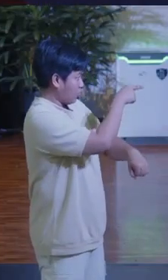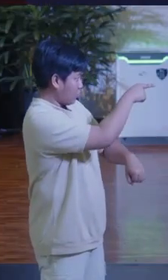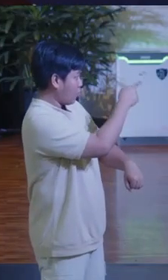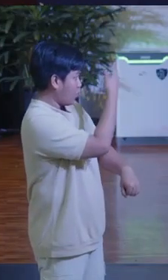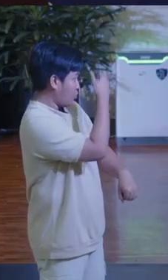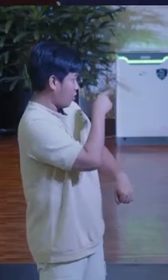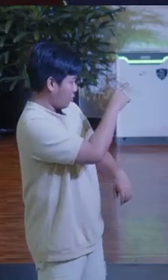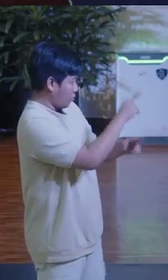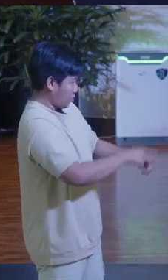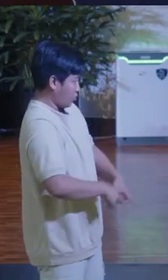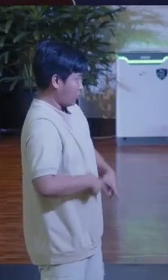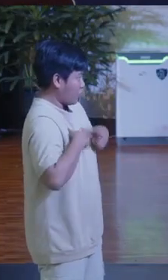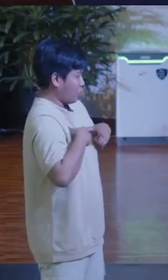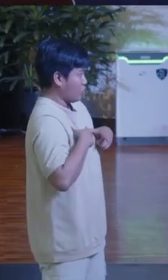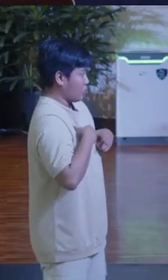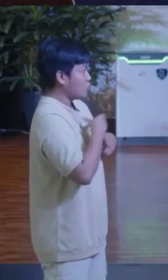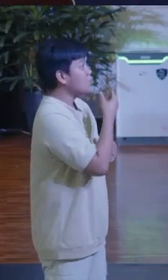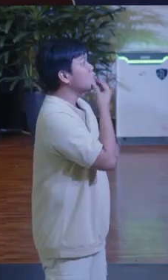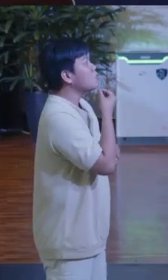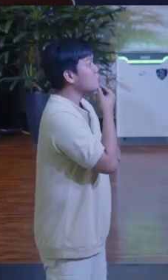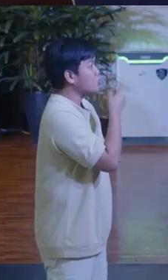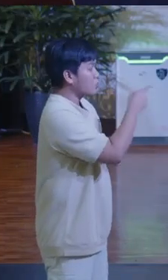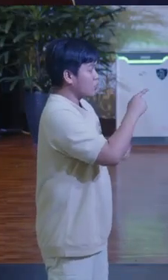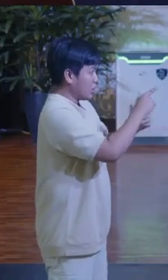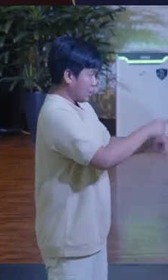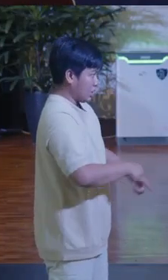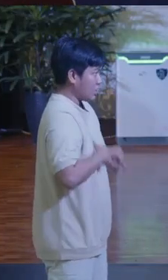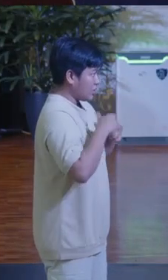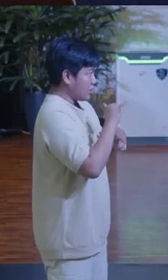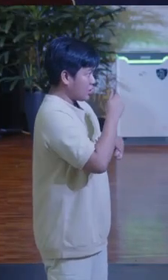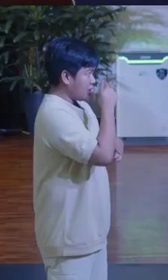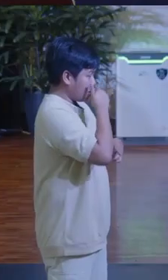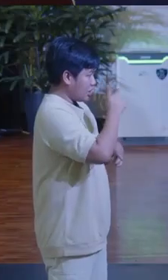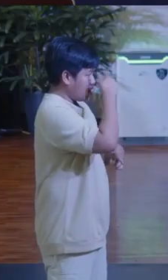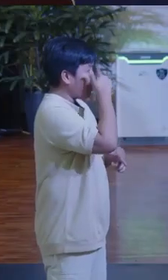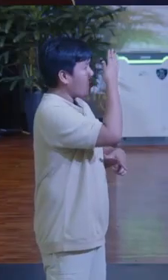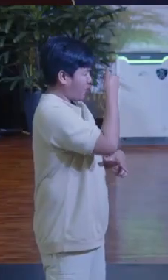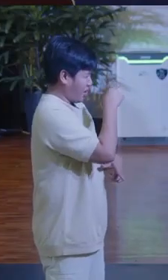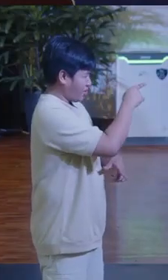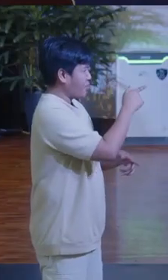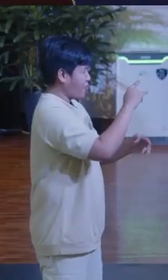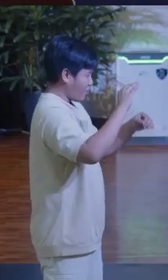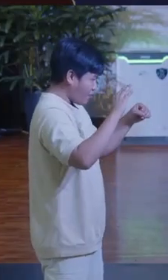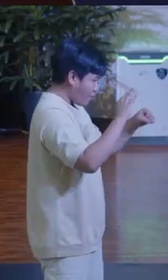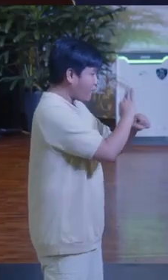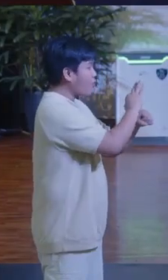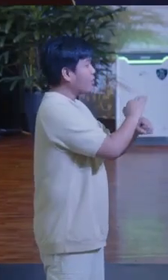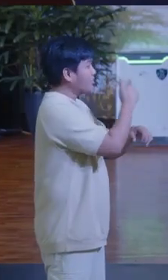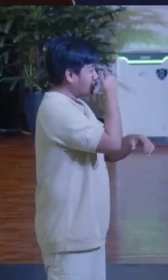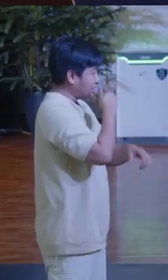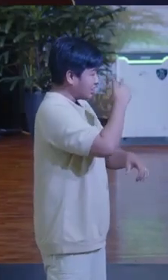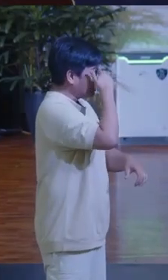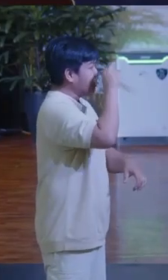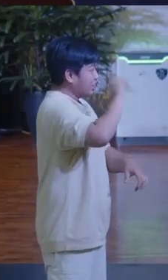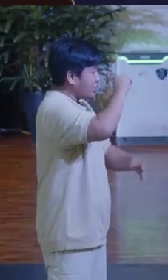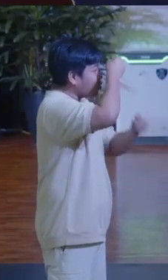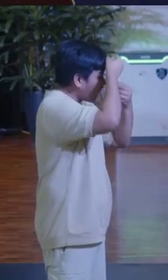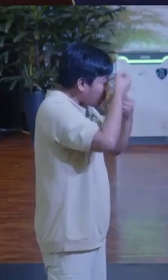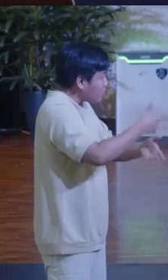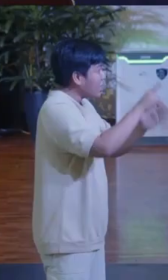Jew, how can you force the Gentiles to live like Jews? Bakit mo ngayon